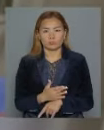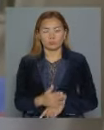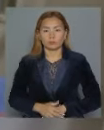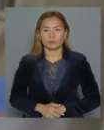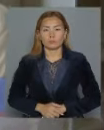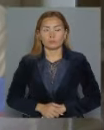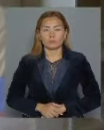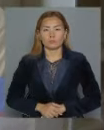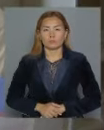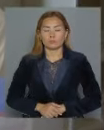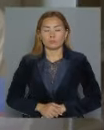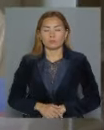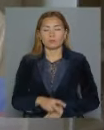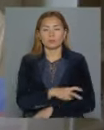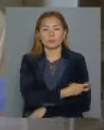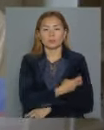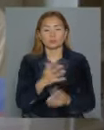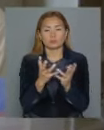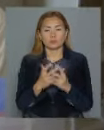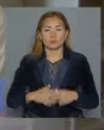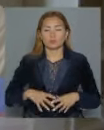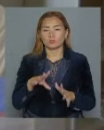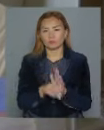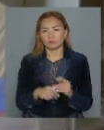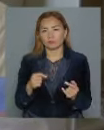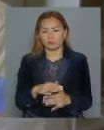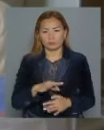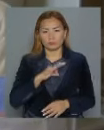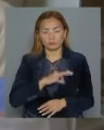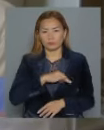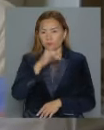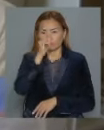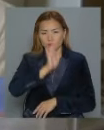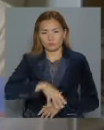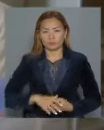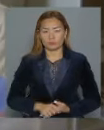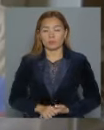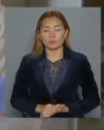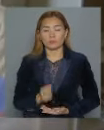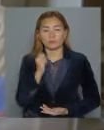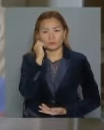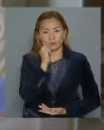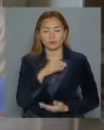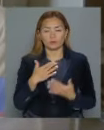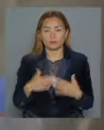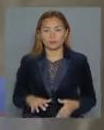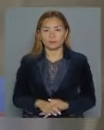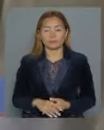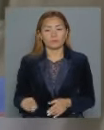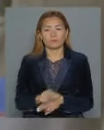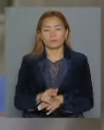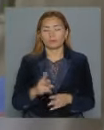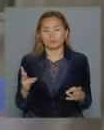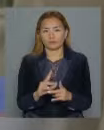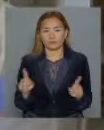Көп медициналық құралдардың жарамсызы бар, қолдана алмай отқанымыз бар. Нені күрделі жөндеу талап етіп